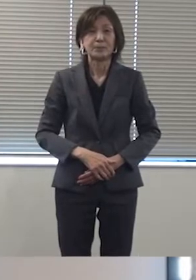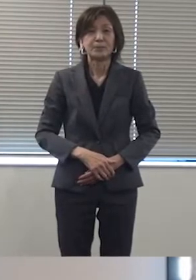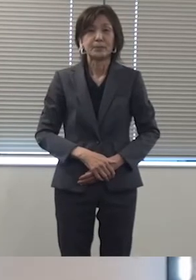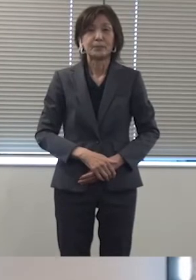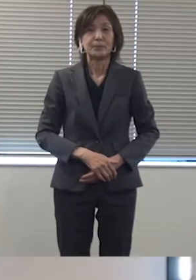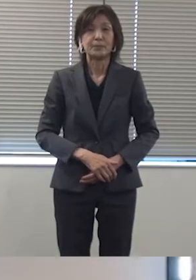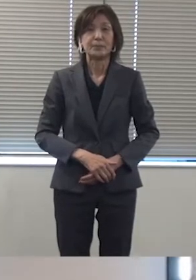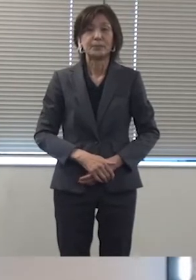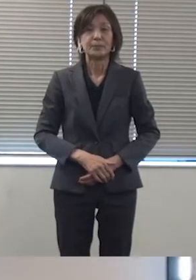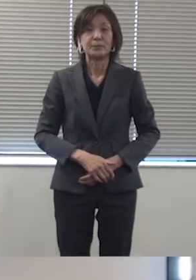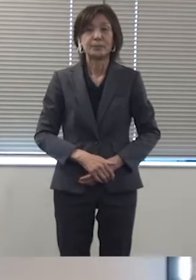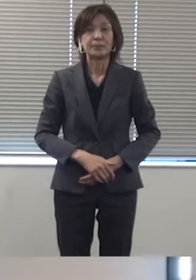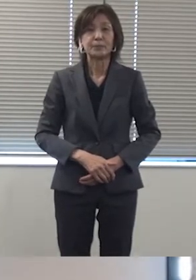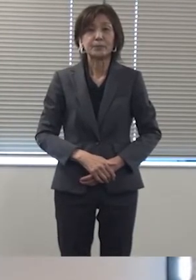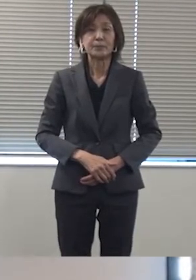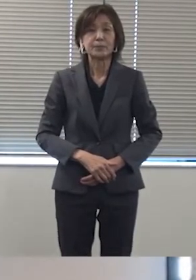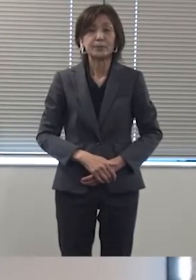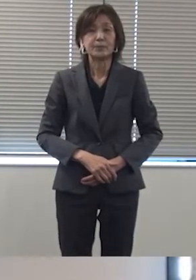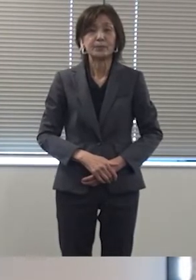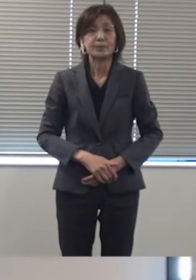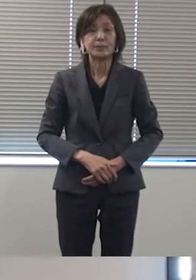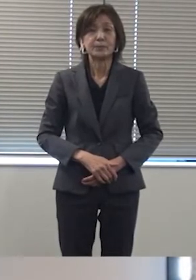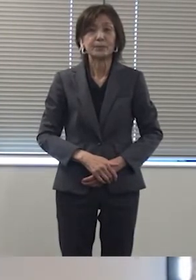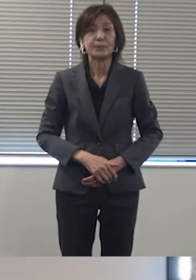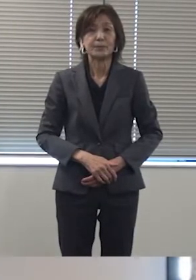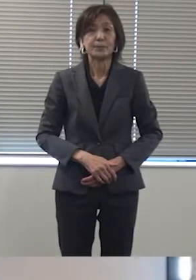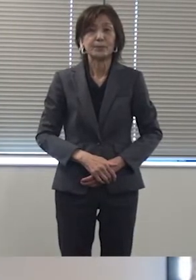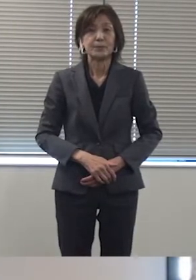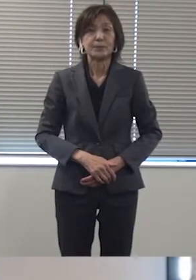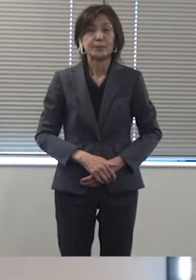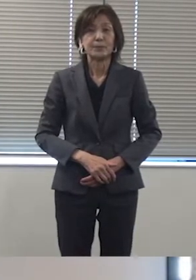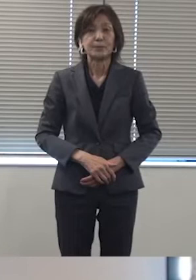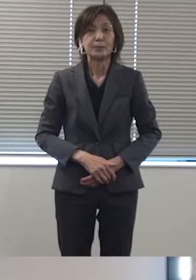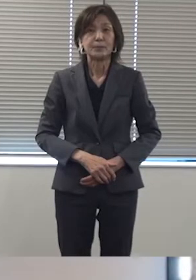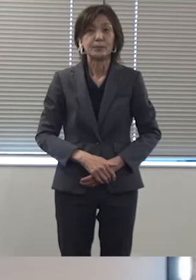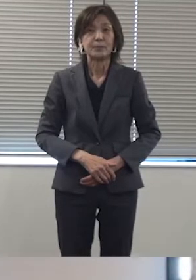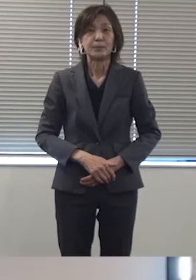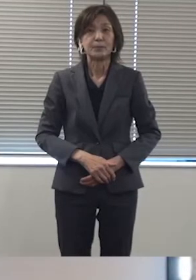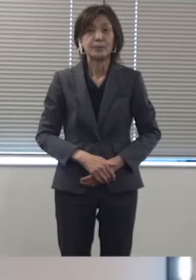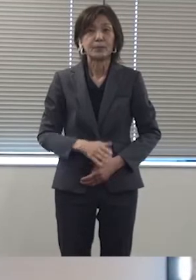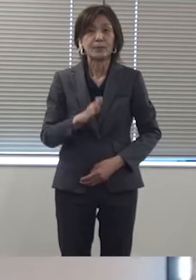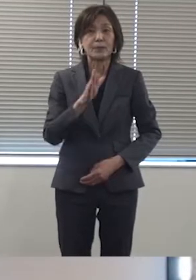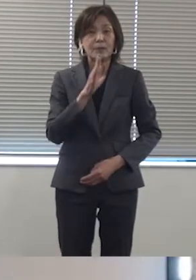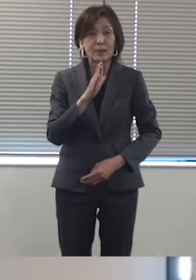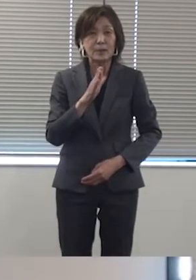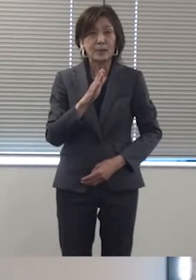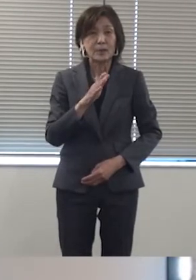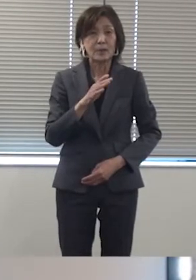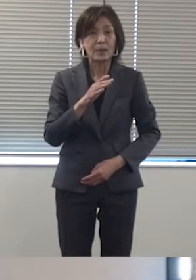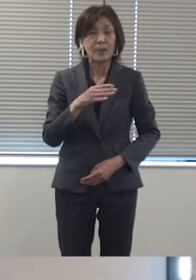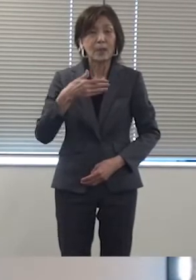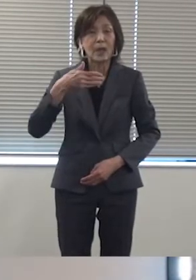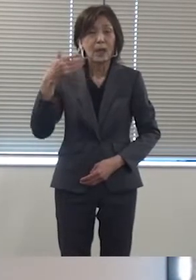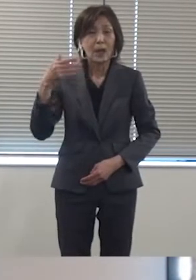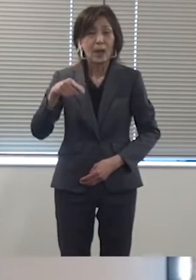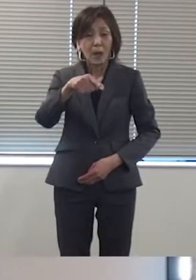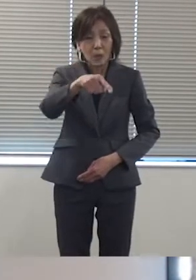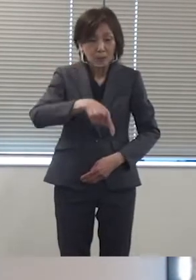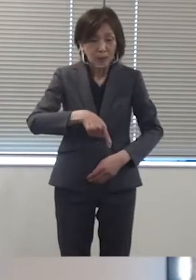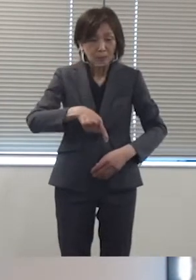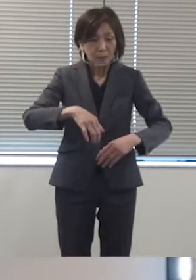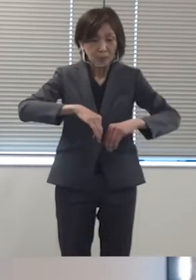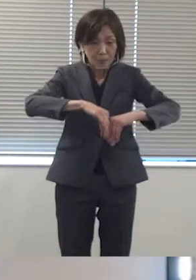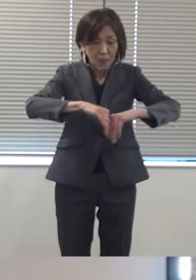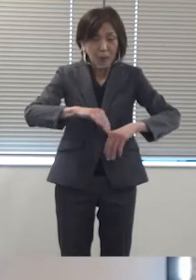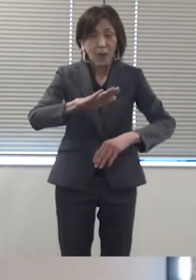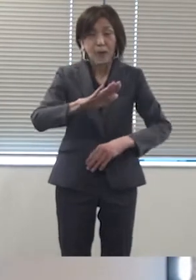。はい、実際青線はあるんですけれども、まあ、先ほど市長が言われました、実際青線は特定できません。特定できてない状